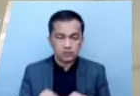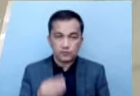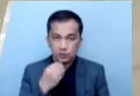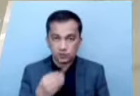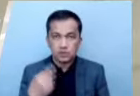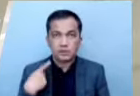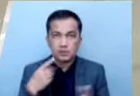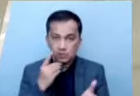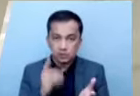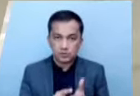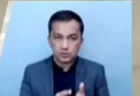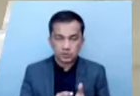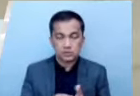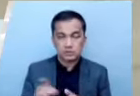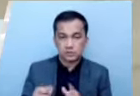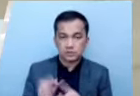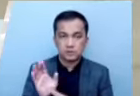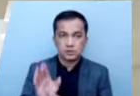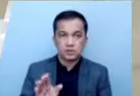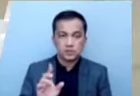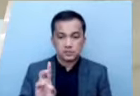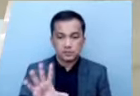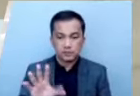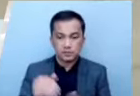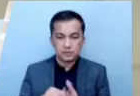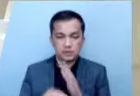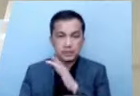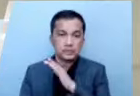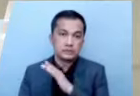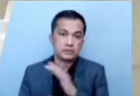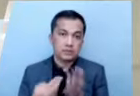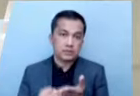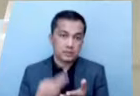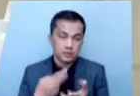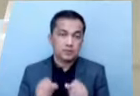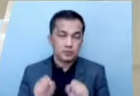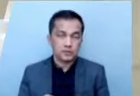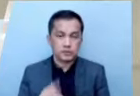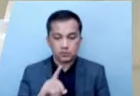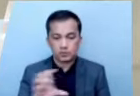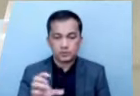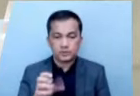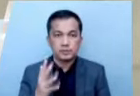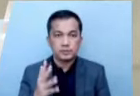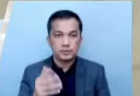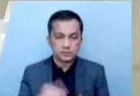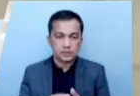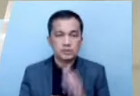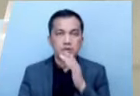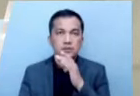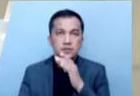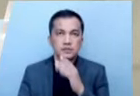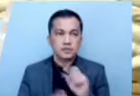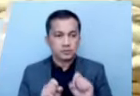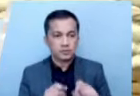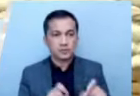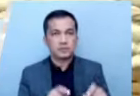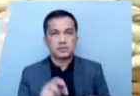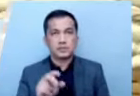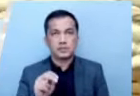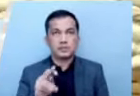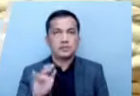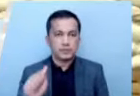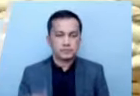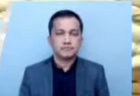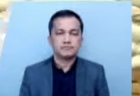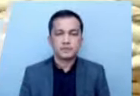na sa halip na 75,000 na bags ng bigas, maaaring 150,000 na bags ang binenta ng NFA. Mahigit